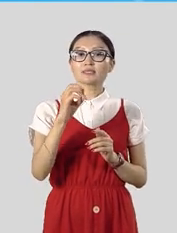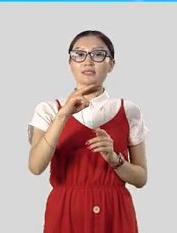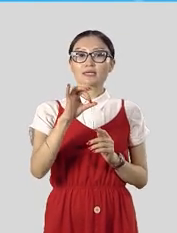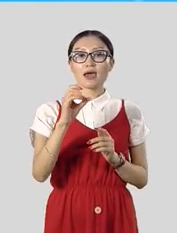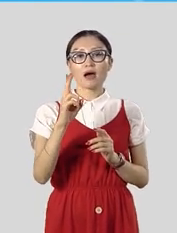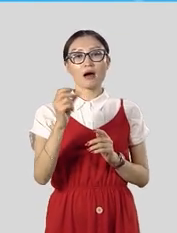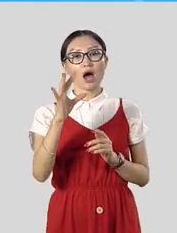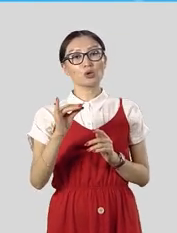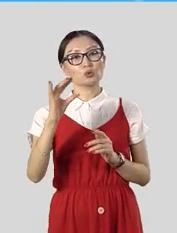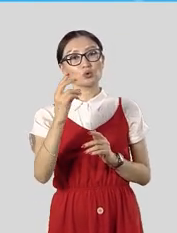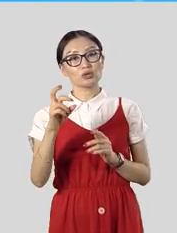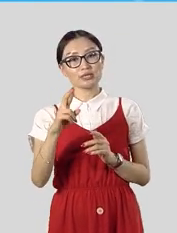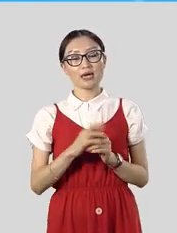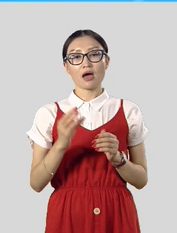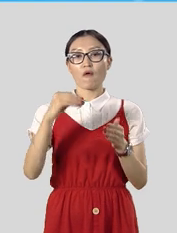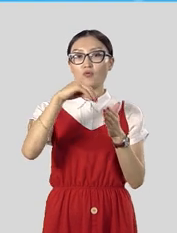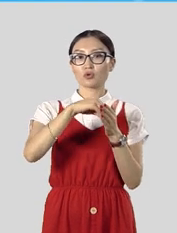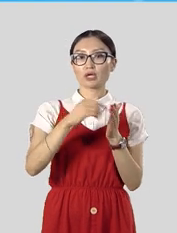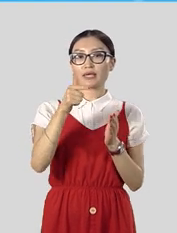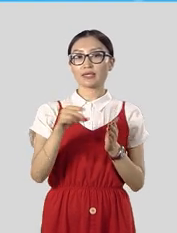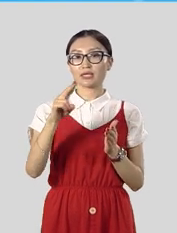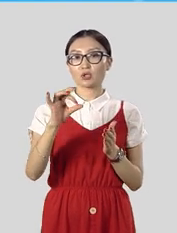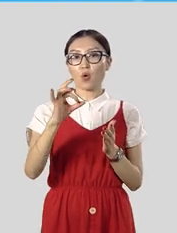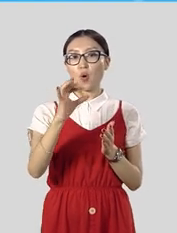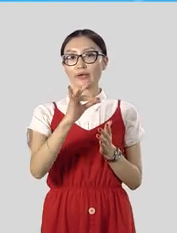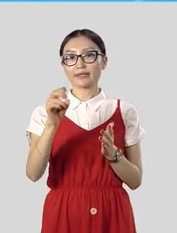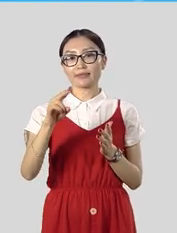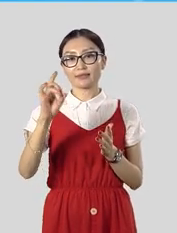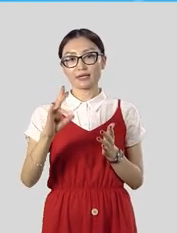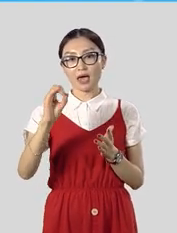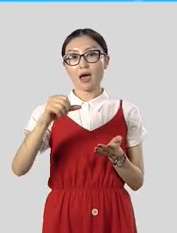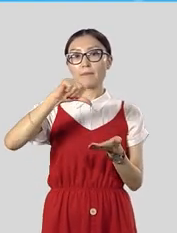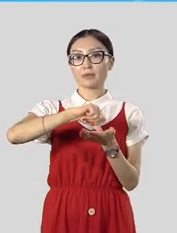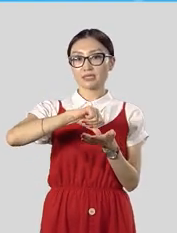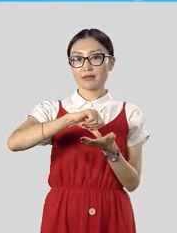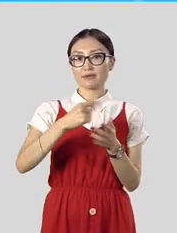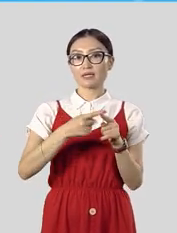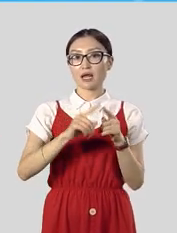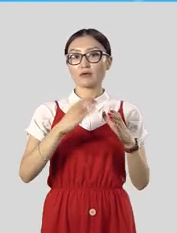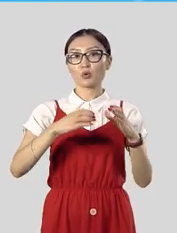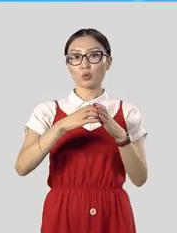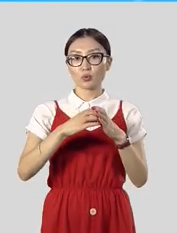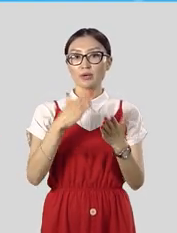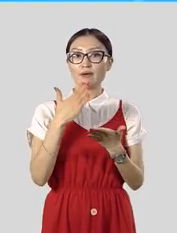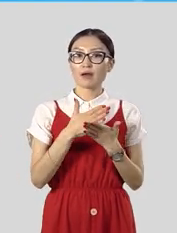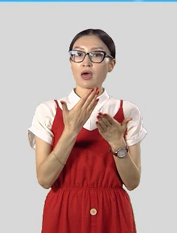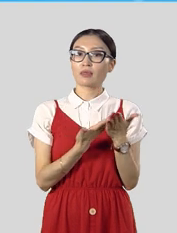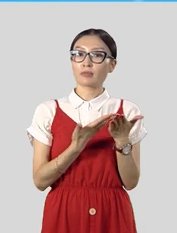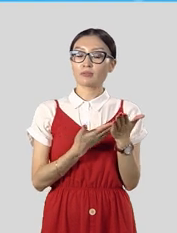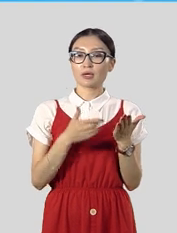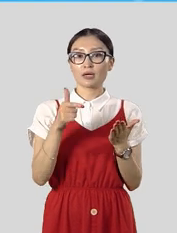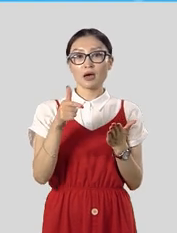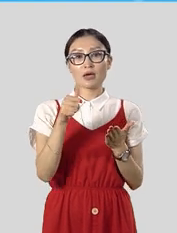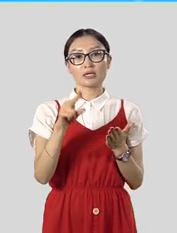Стрекающие, включающие класс гидроидные, представителем этого класса являются, например,